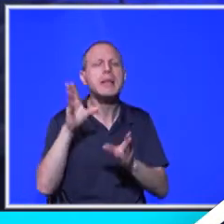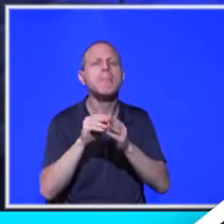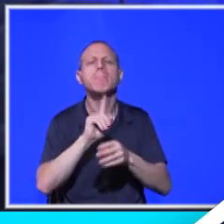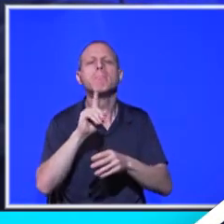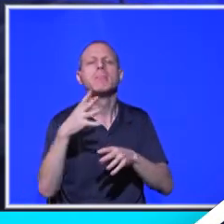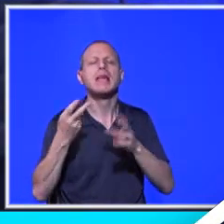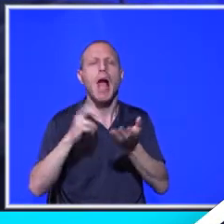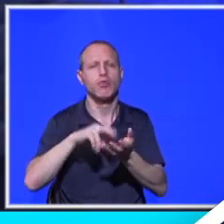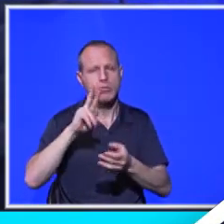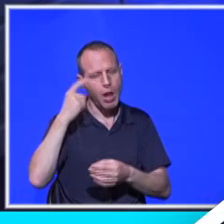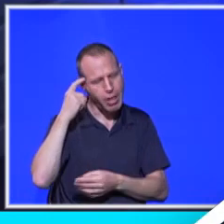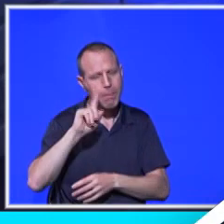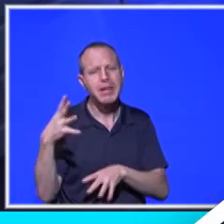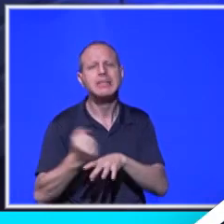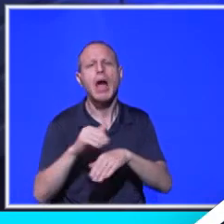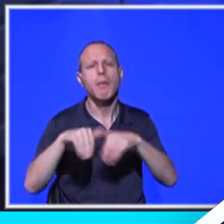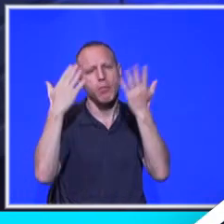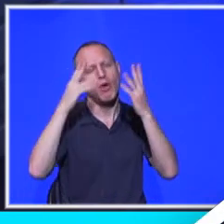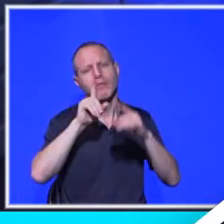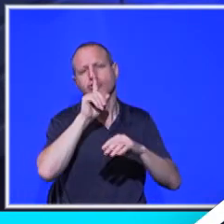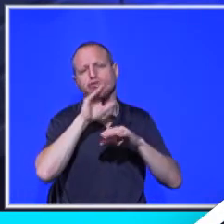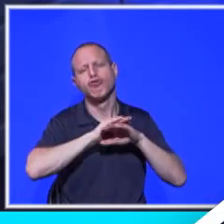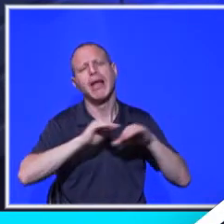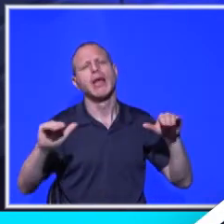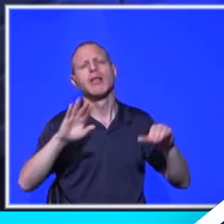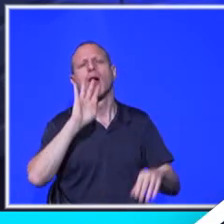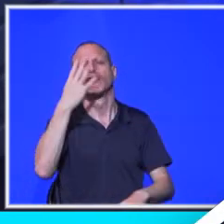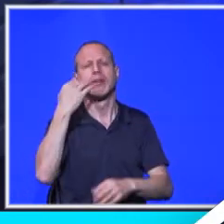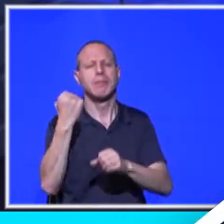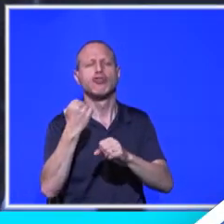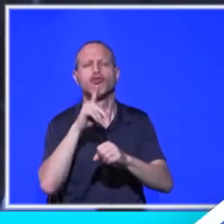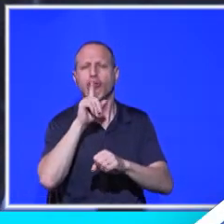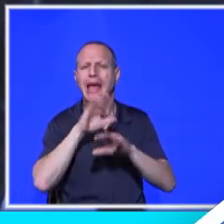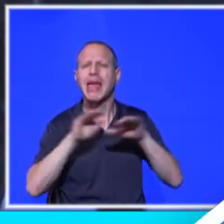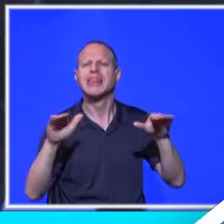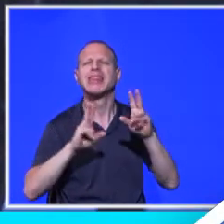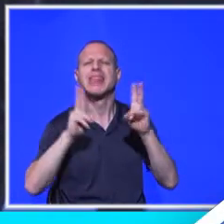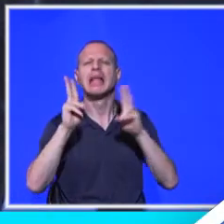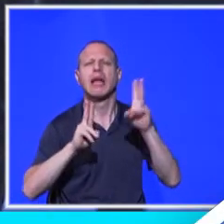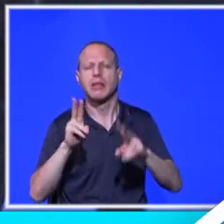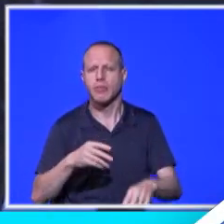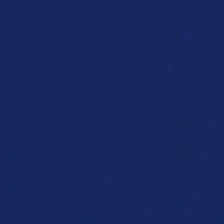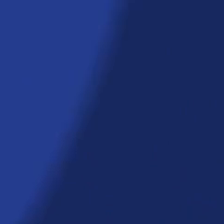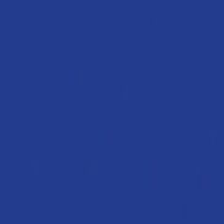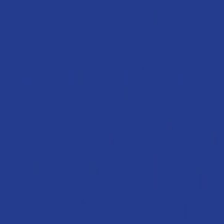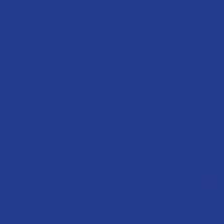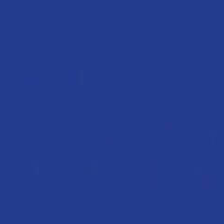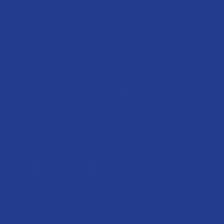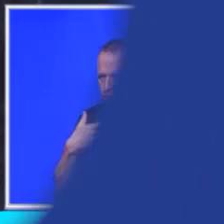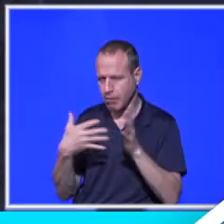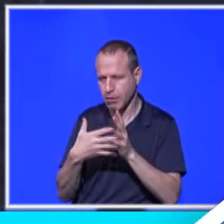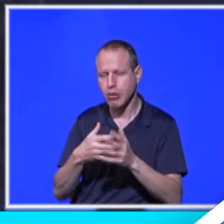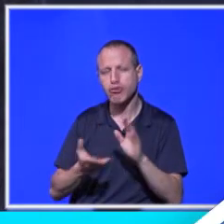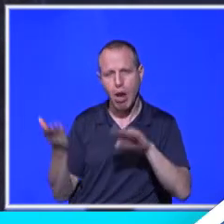לדעת מי ניצח בבוקר ושקט לארבע שנים, שקט תעשייתי. דרך אגב, אני רוצה רגע להראות לך את הסקר שלנו, שאלינו בדיוק